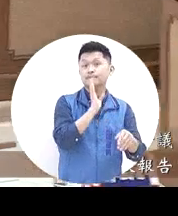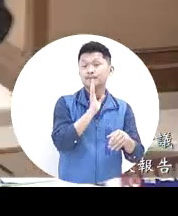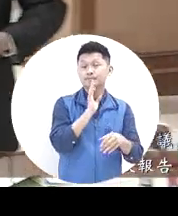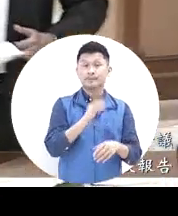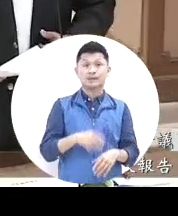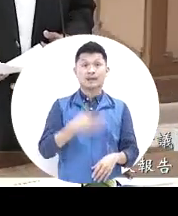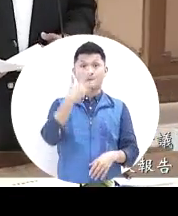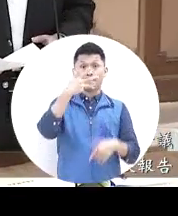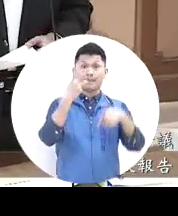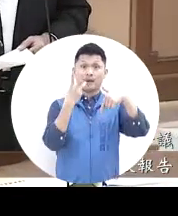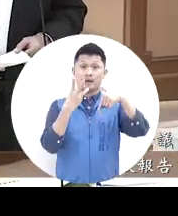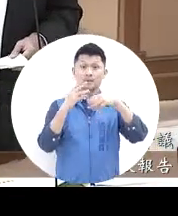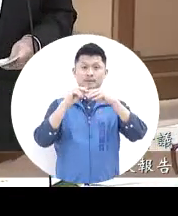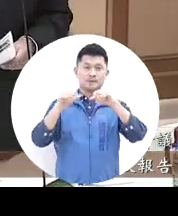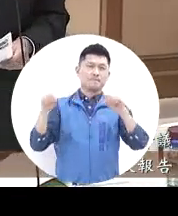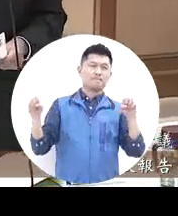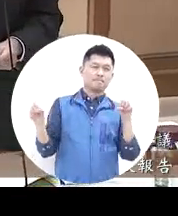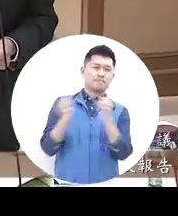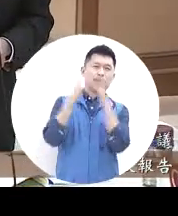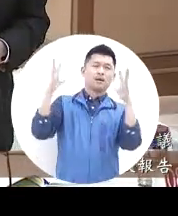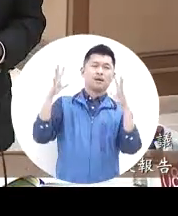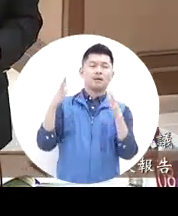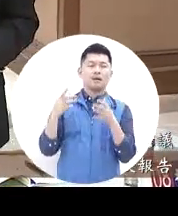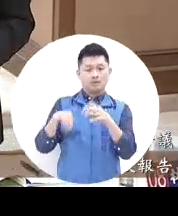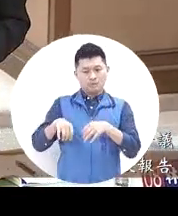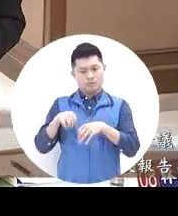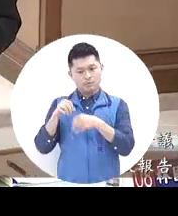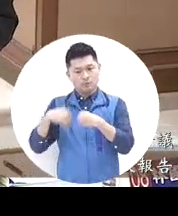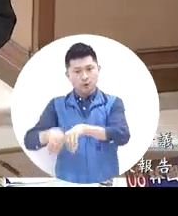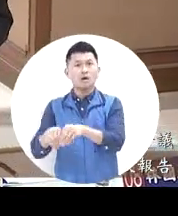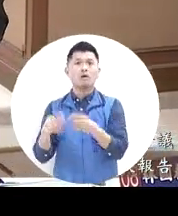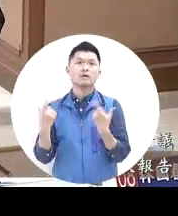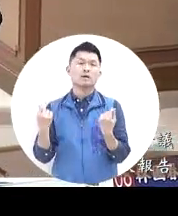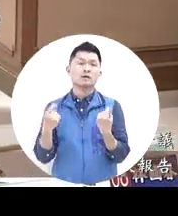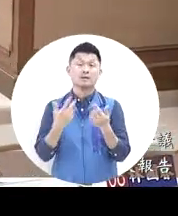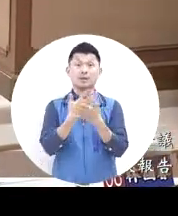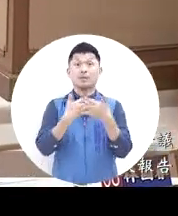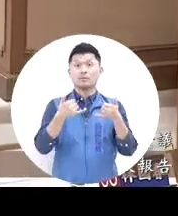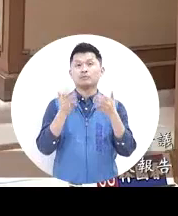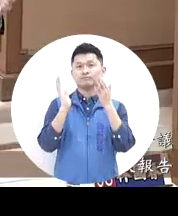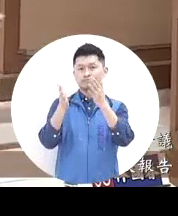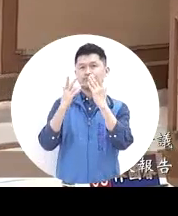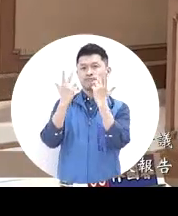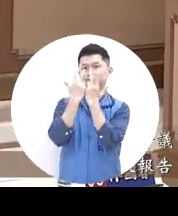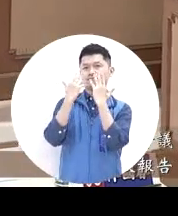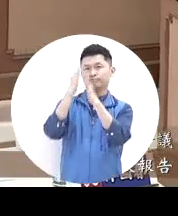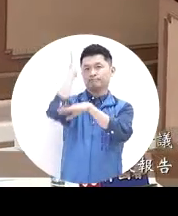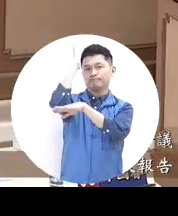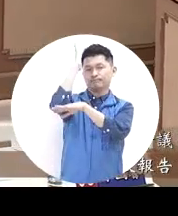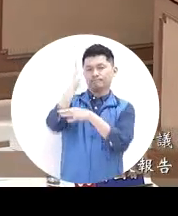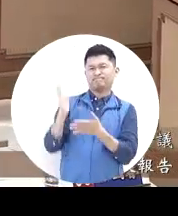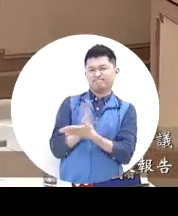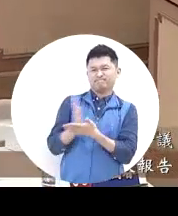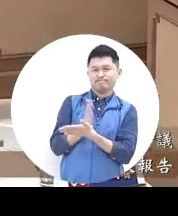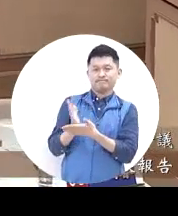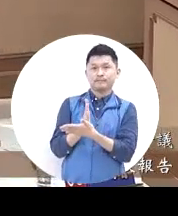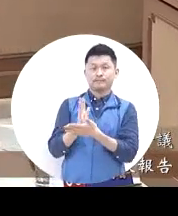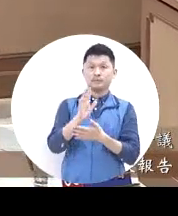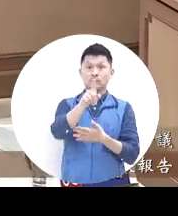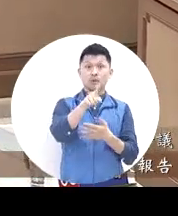晨报也是这样捐出去，但是你今天看到的是网络里面在攻击新北市政府，当然有些受灾户很提